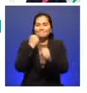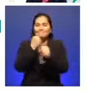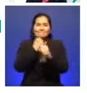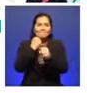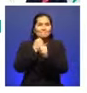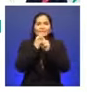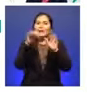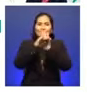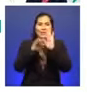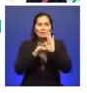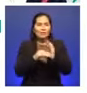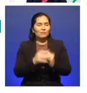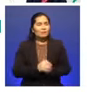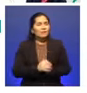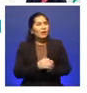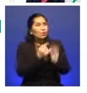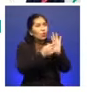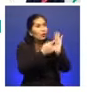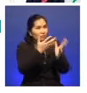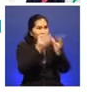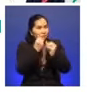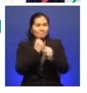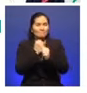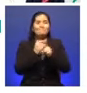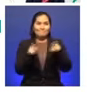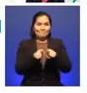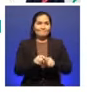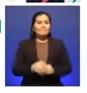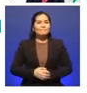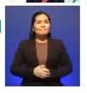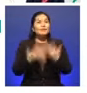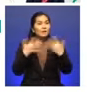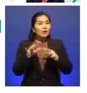อธิบายให้อย่างที่เราทำให้เขาดูเสร็จแล้วแ